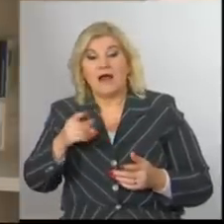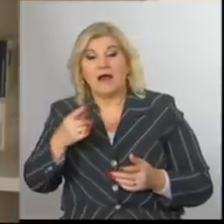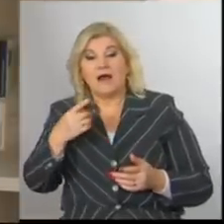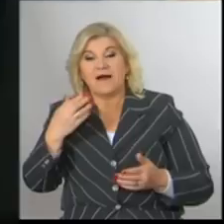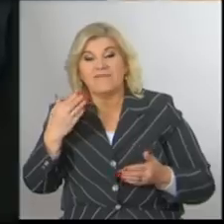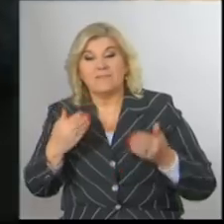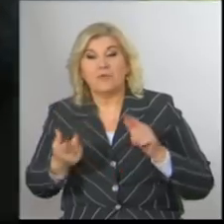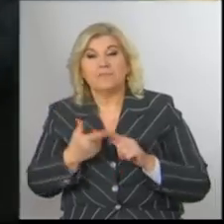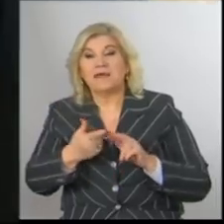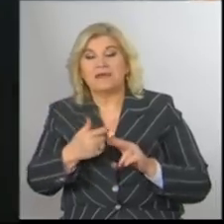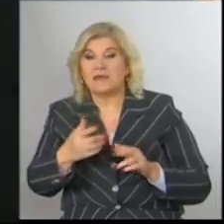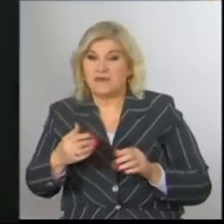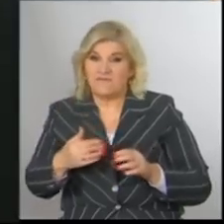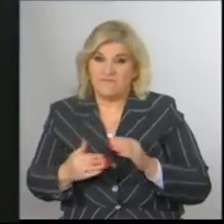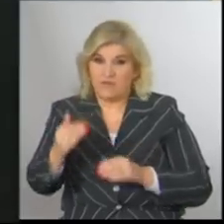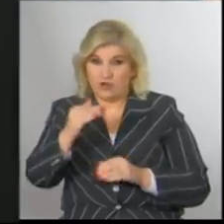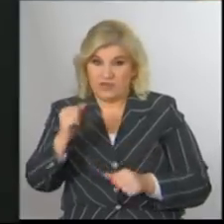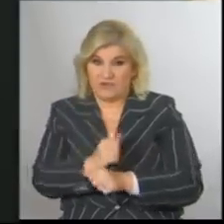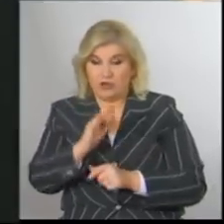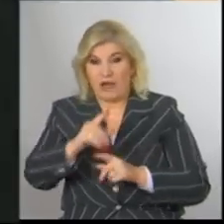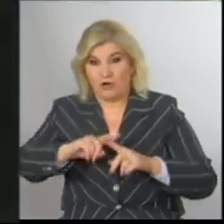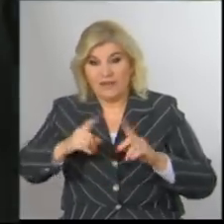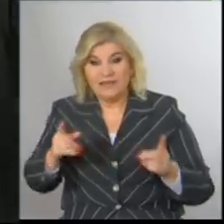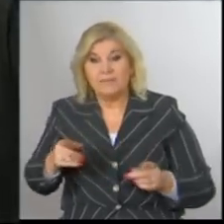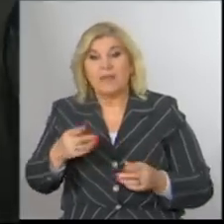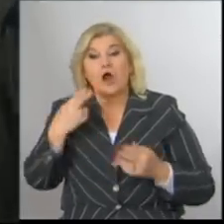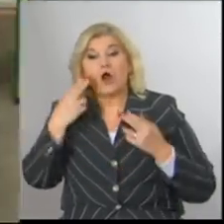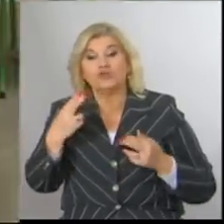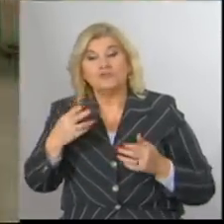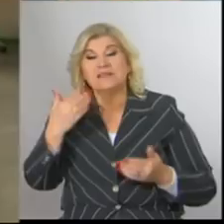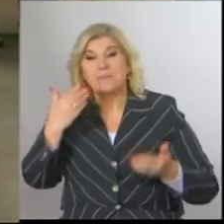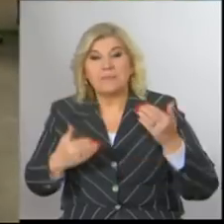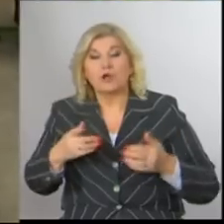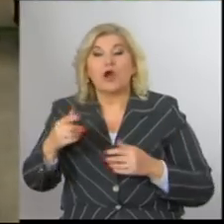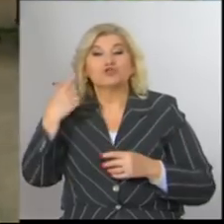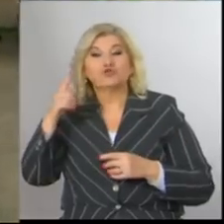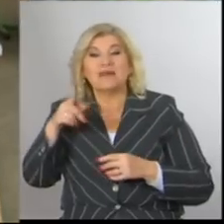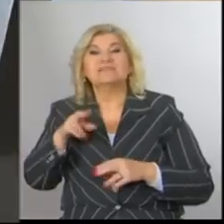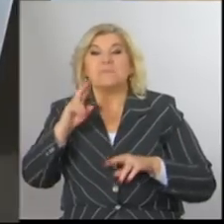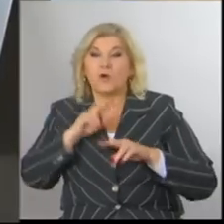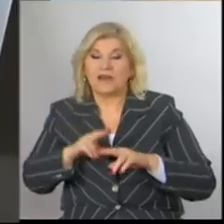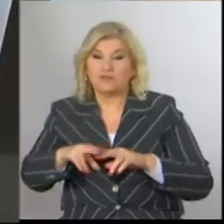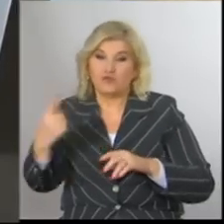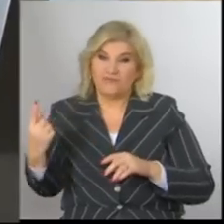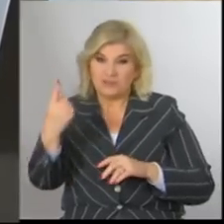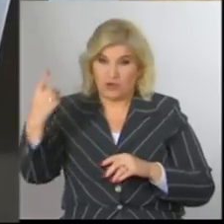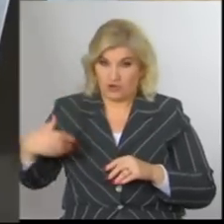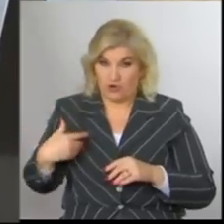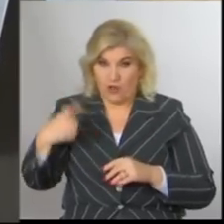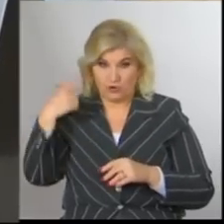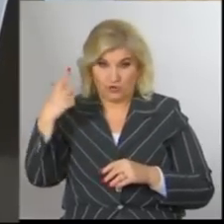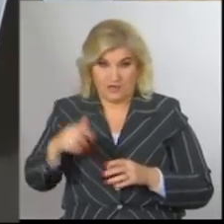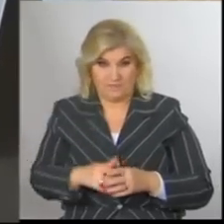než pri gymnáziách odlišnosť hodnotenia sa zakladá aj na predpoklade že študenti gymnázií pokračujú v štúdiu na vysokej škole Vlado Záborský